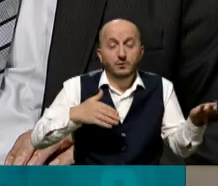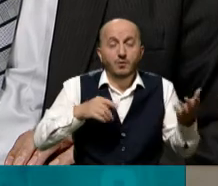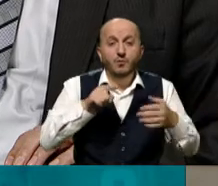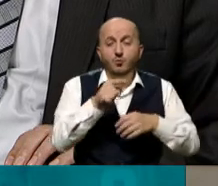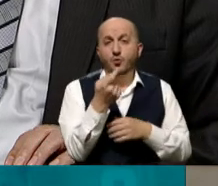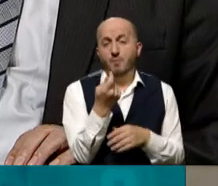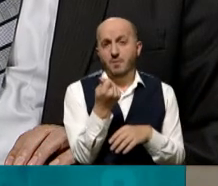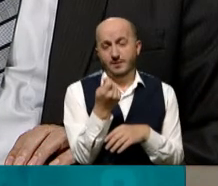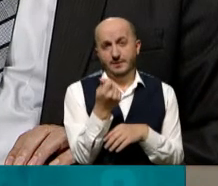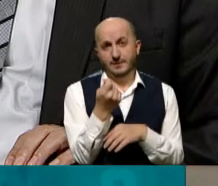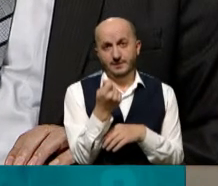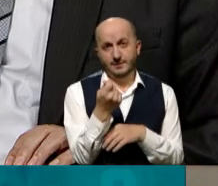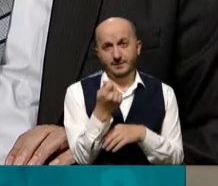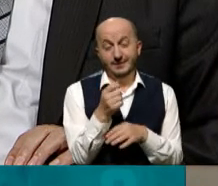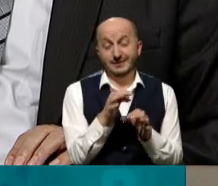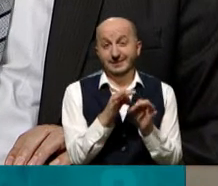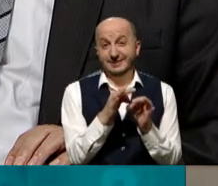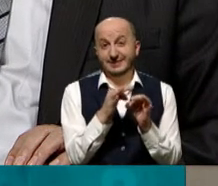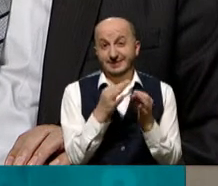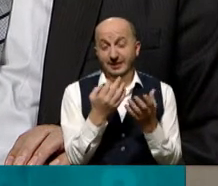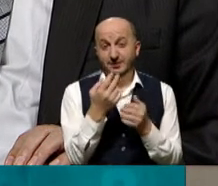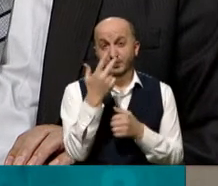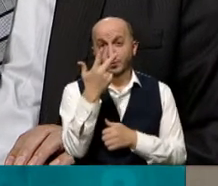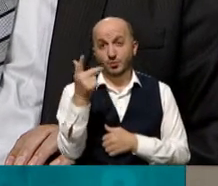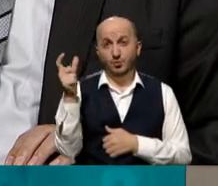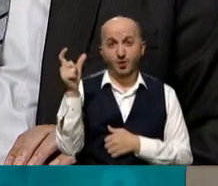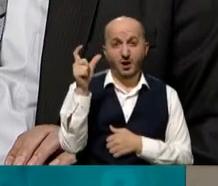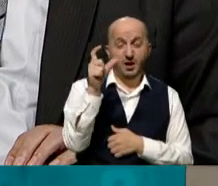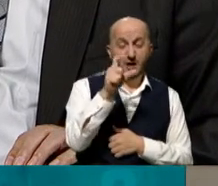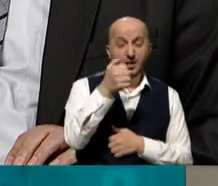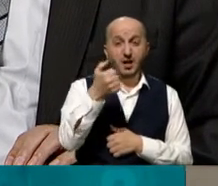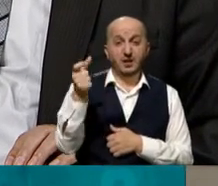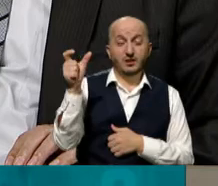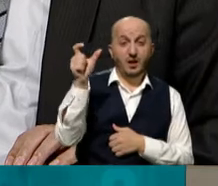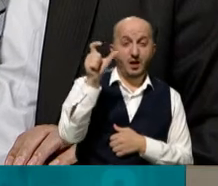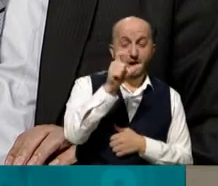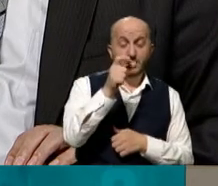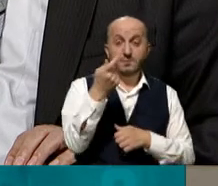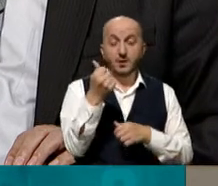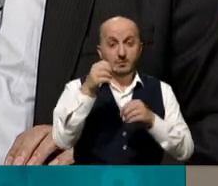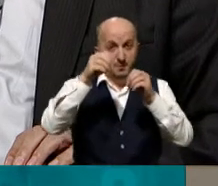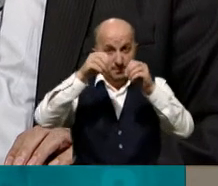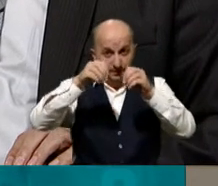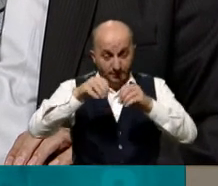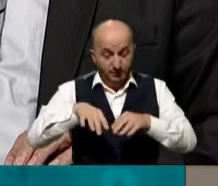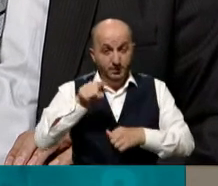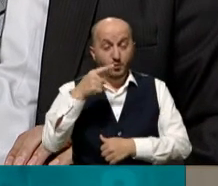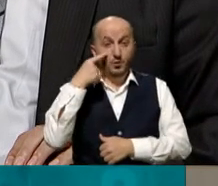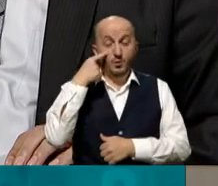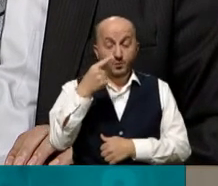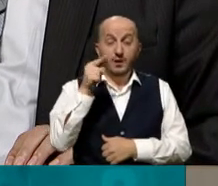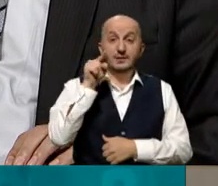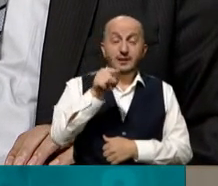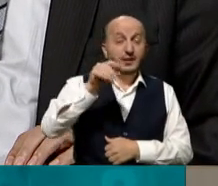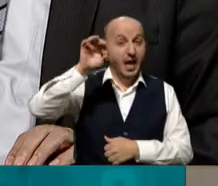parayı nasıl, ben 3 aylık bırakacağım, 6 aylık paramı bırakacağım. Ona göre sana hemen